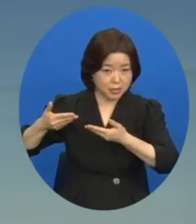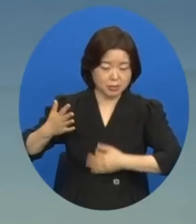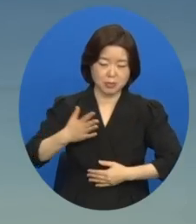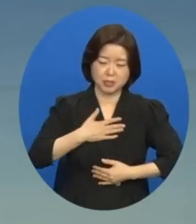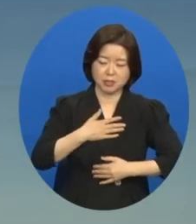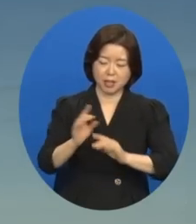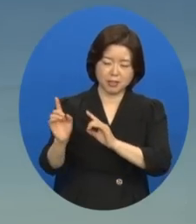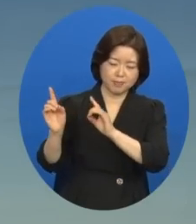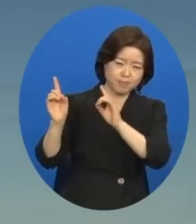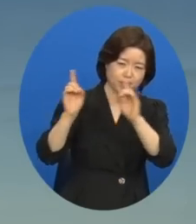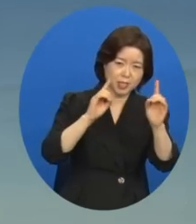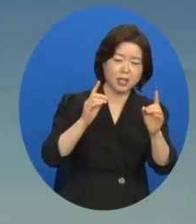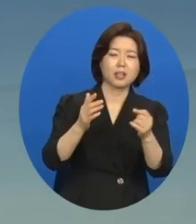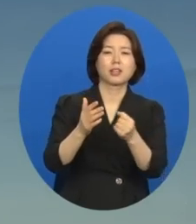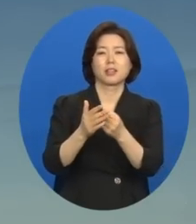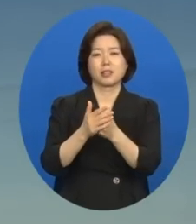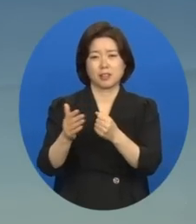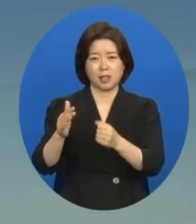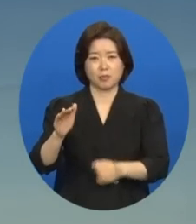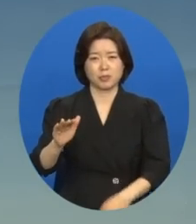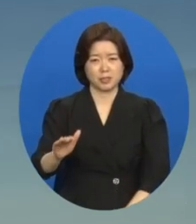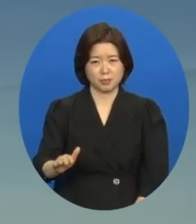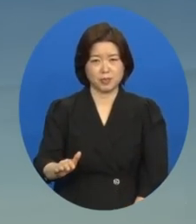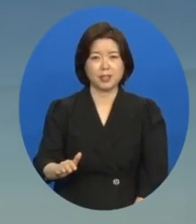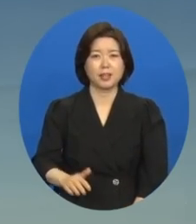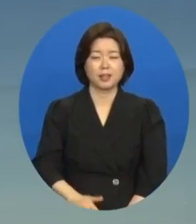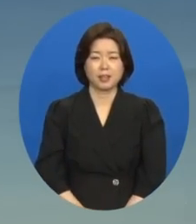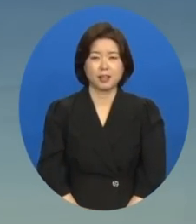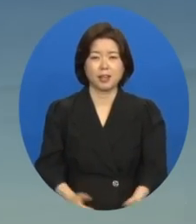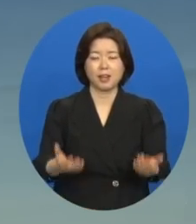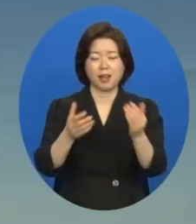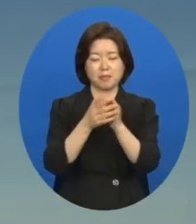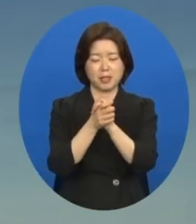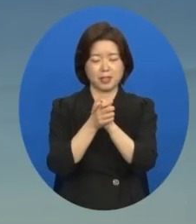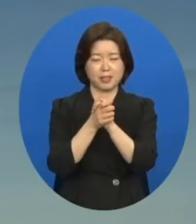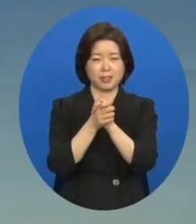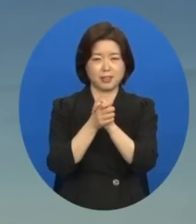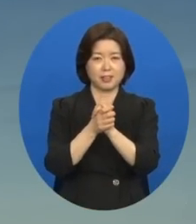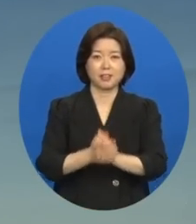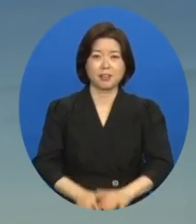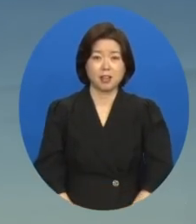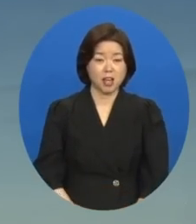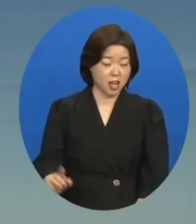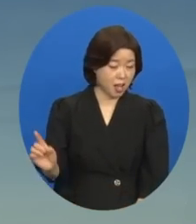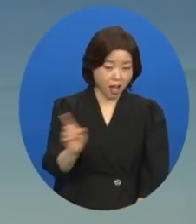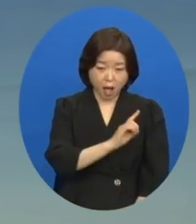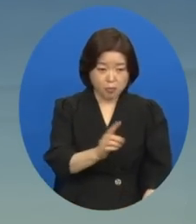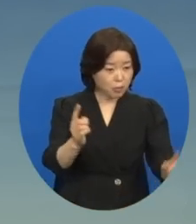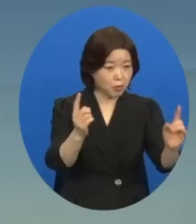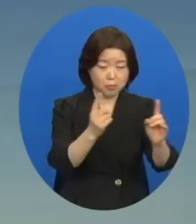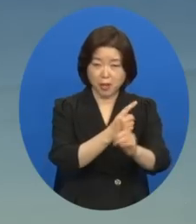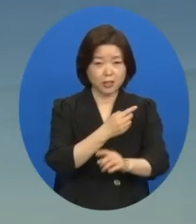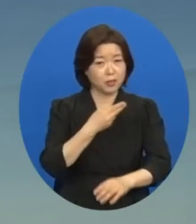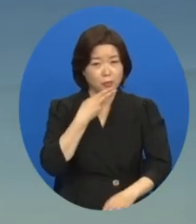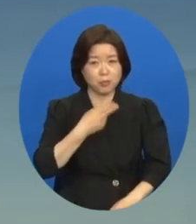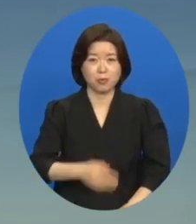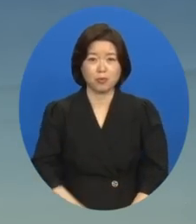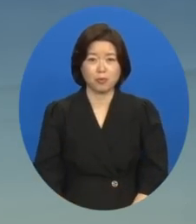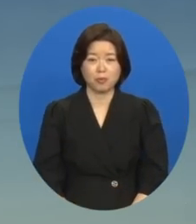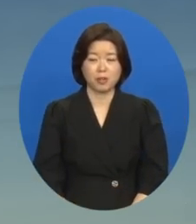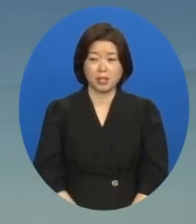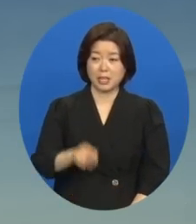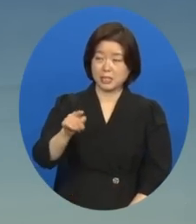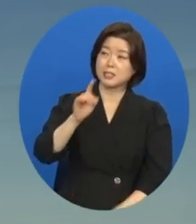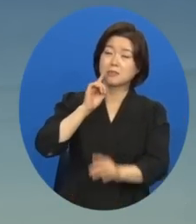나를 살리셨기 때문이니이다. 아멘. 아무것도 안 바뀌었는데 그